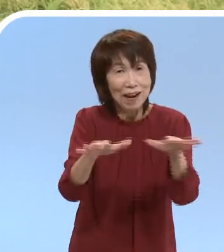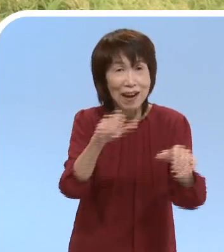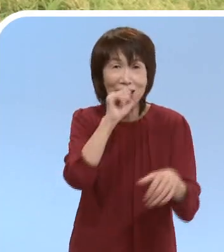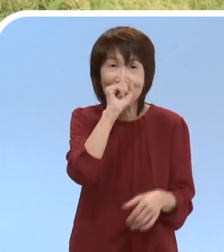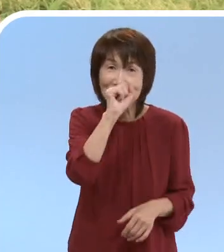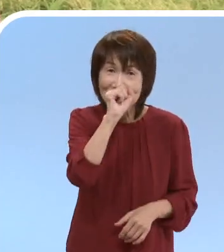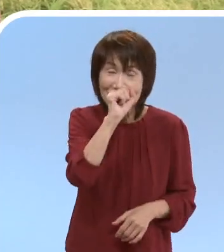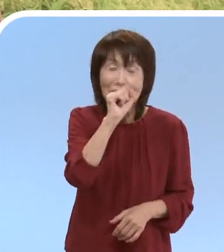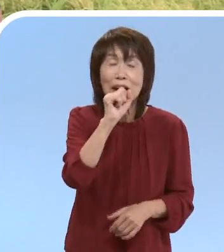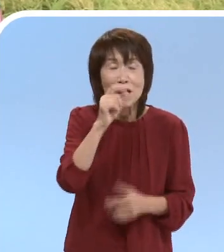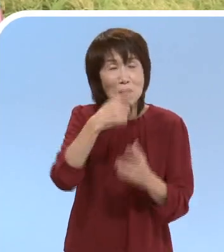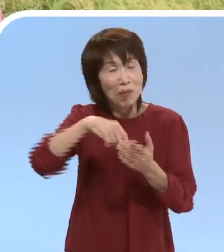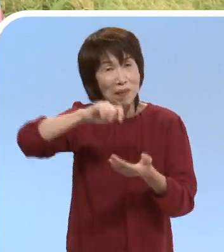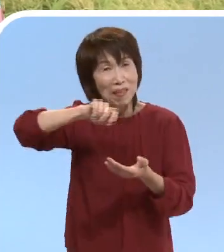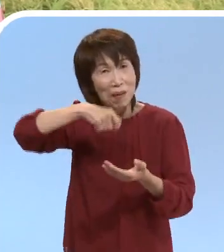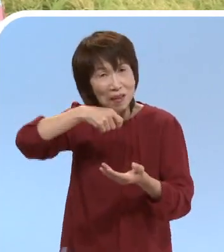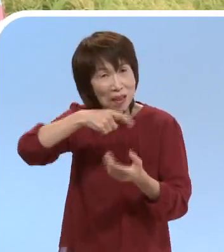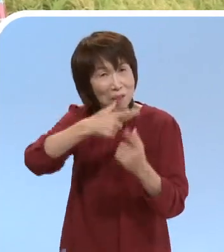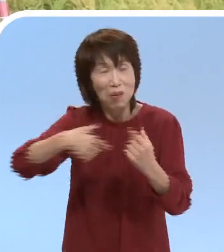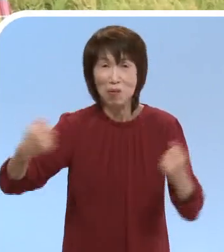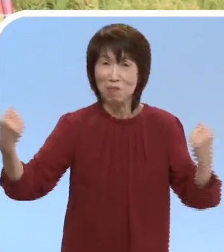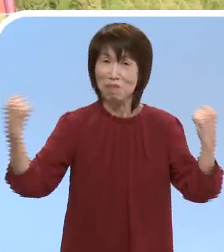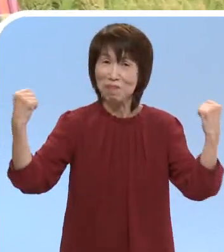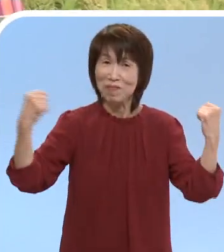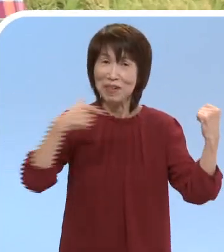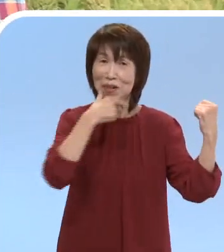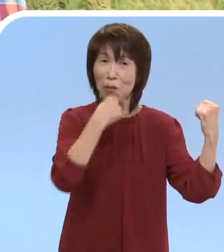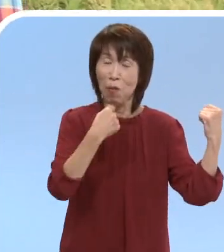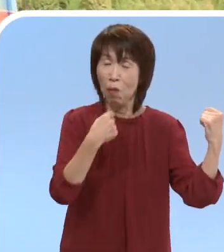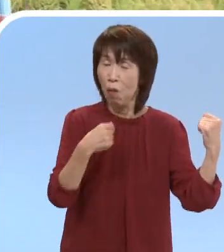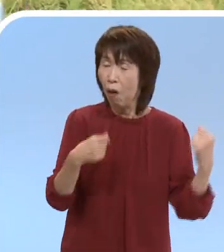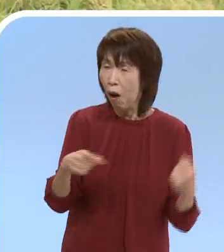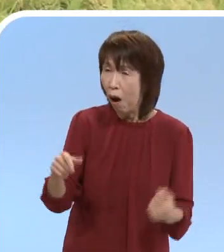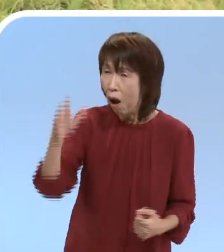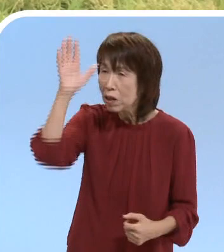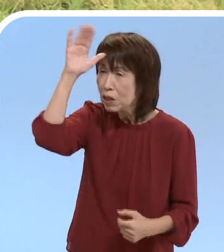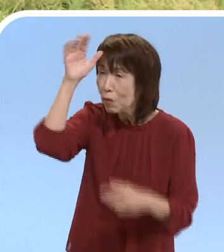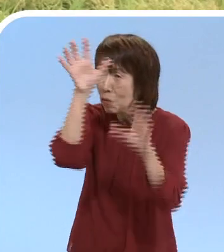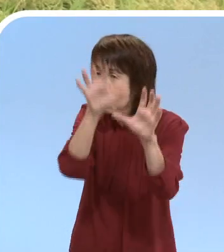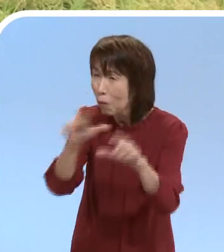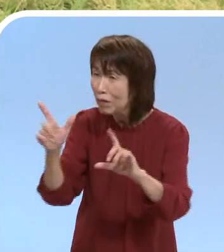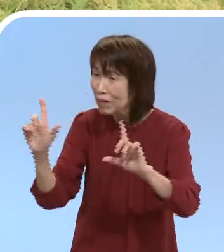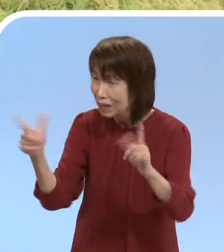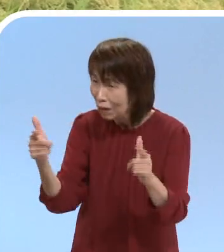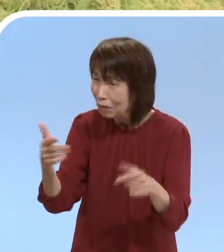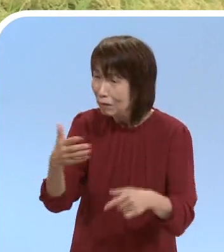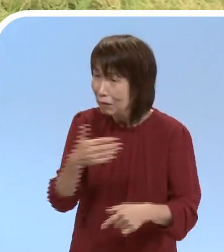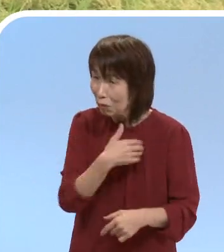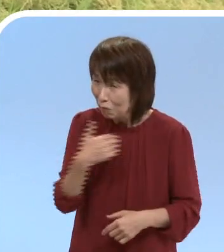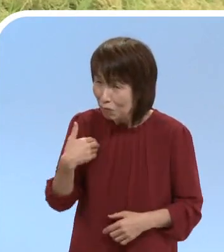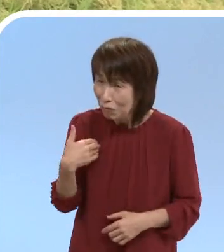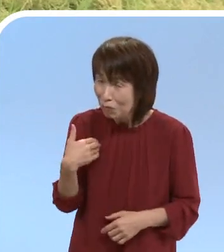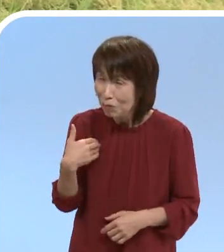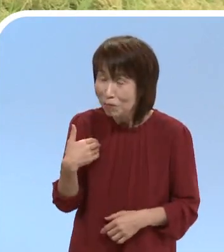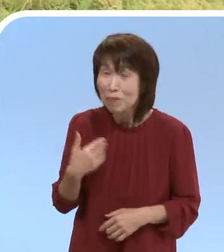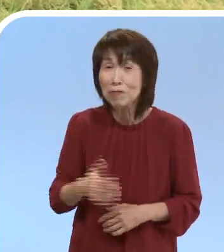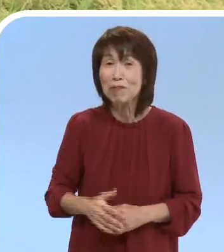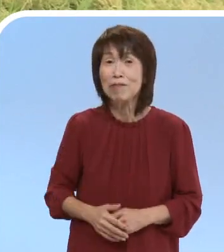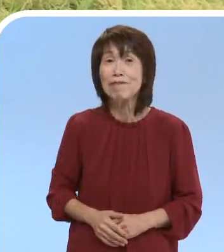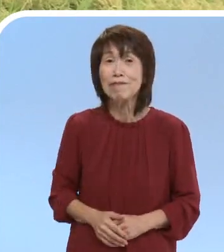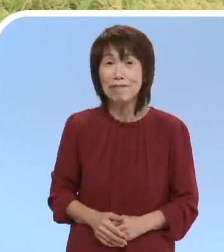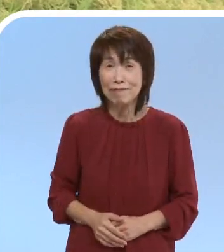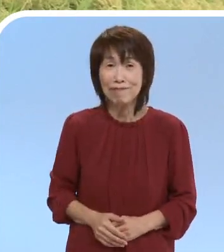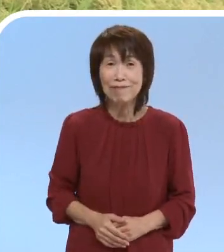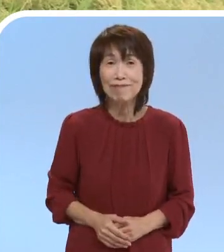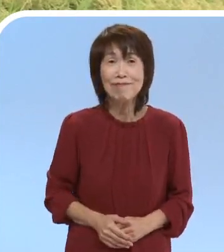よし、百日鶏もっと食べてもっとムキムキになるぞ。 もうなんかちょっと鶏みたいになってきたんじゃない？ コキコキコキコキ